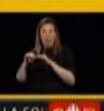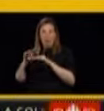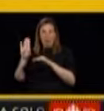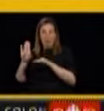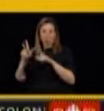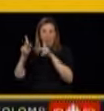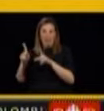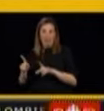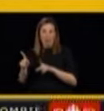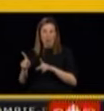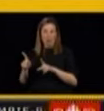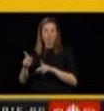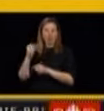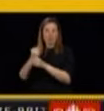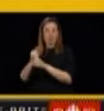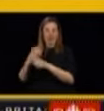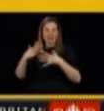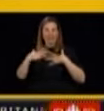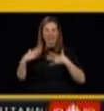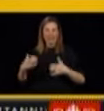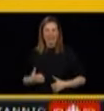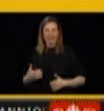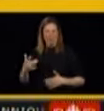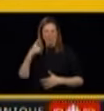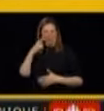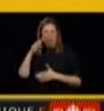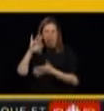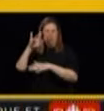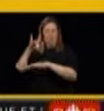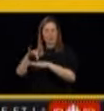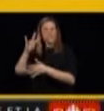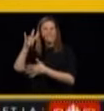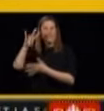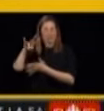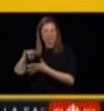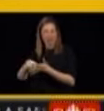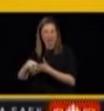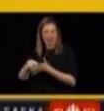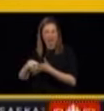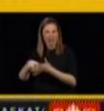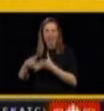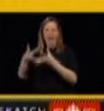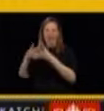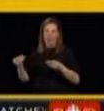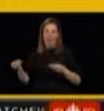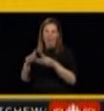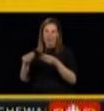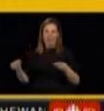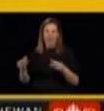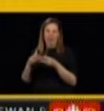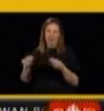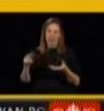absents actuellement. Je pense qu'on est à 6 000 actuellement aujourd'hui. Donc, il faut les remplacer.